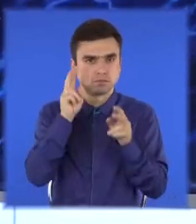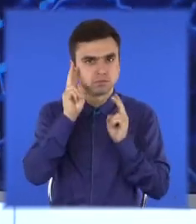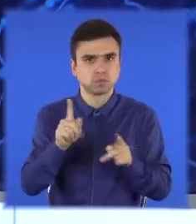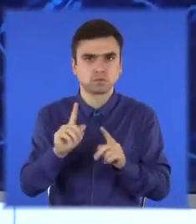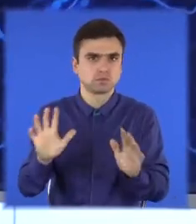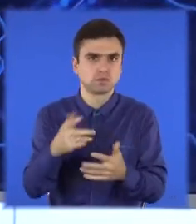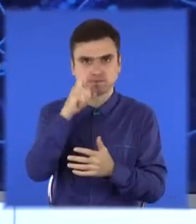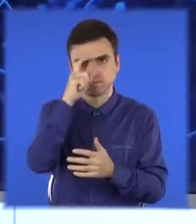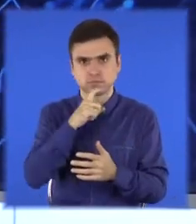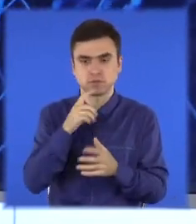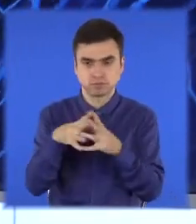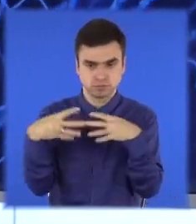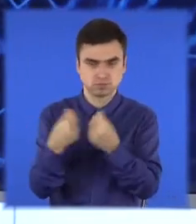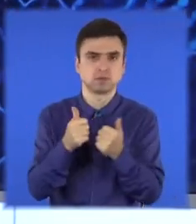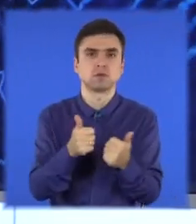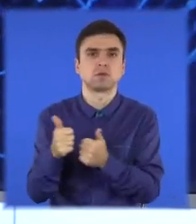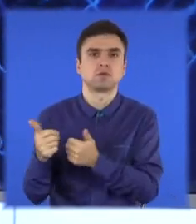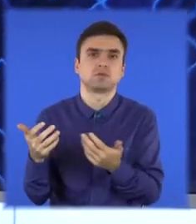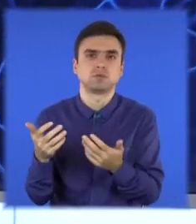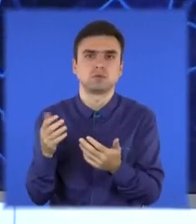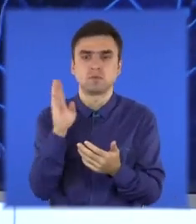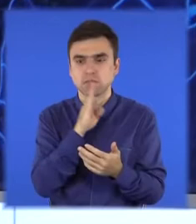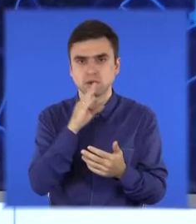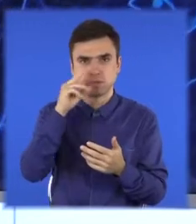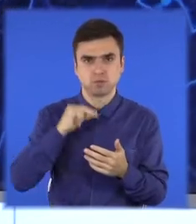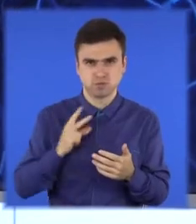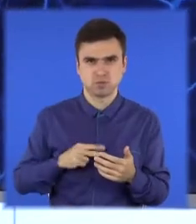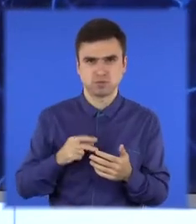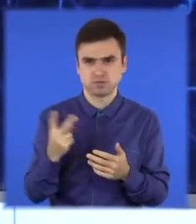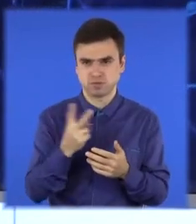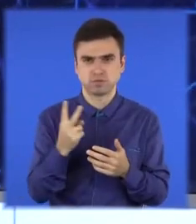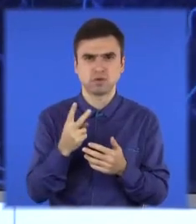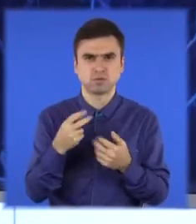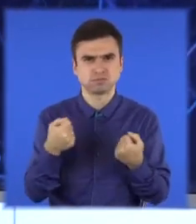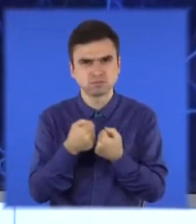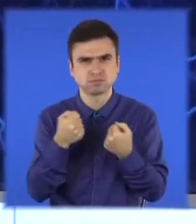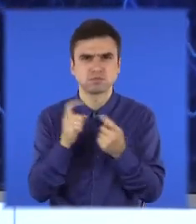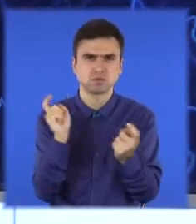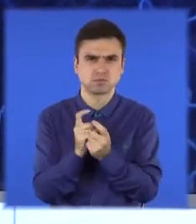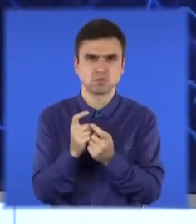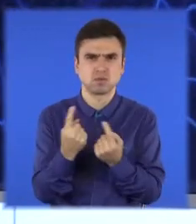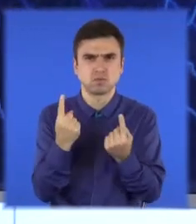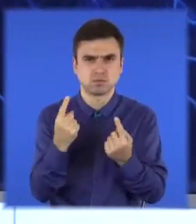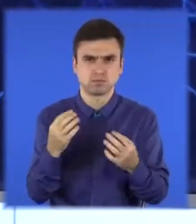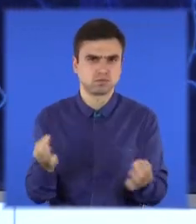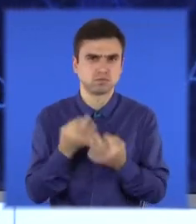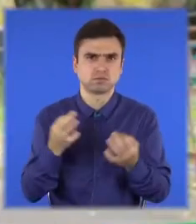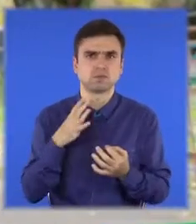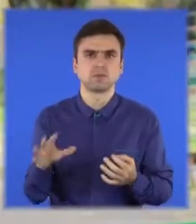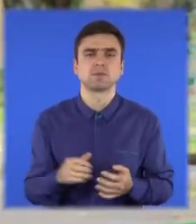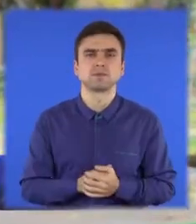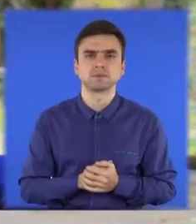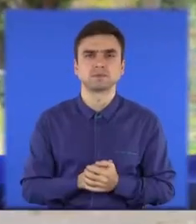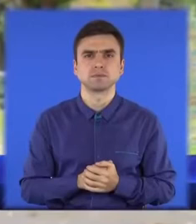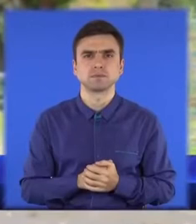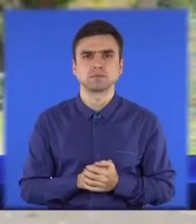Про родину відгукуються добре. Проживали мати з донькою разом і гучних конфліктів ніколи не виникало. Нам